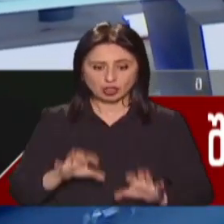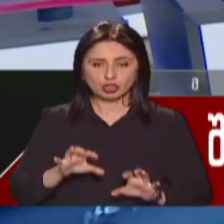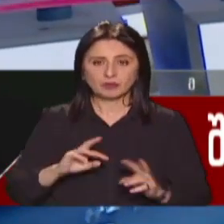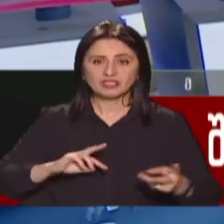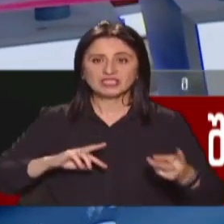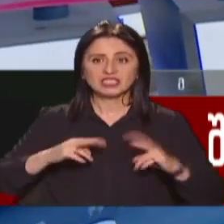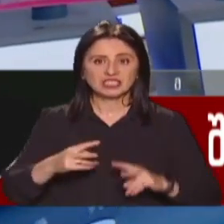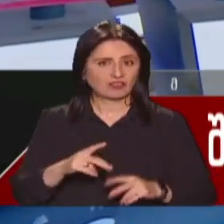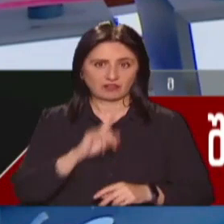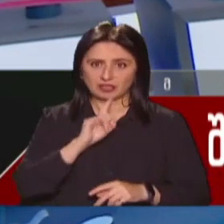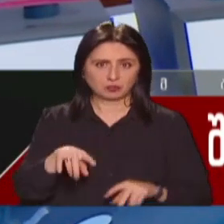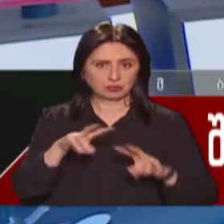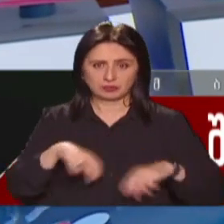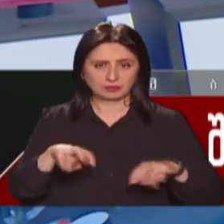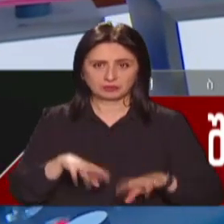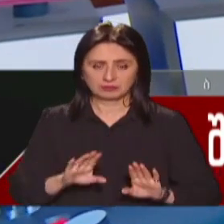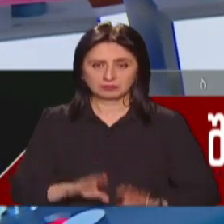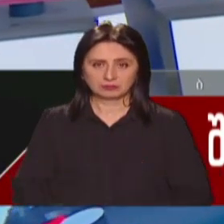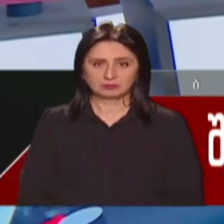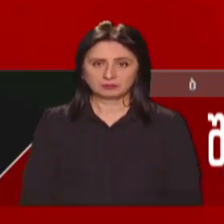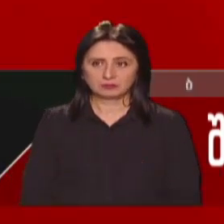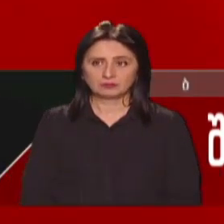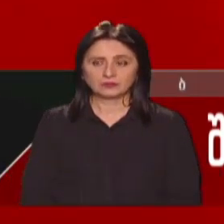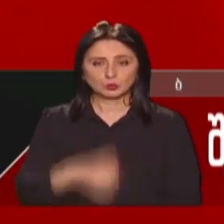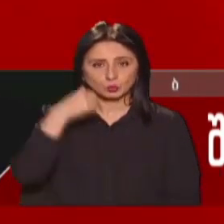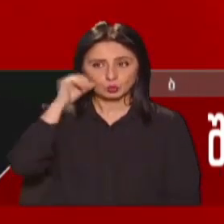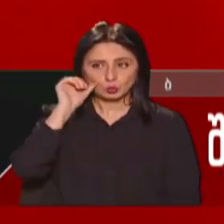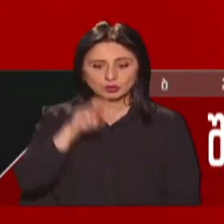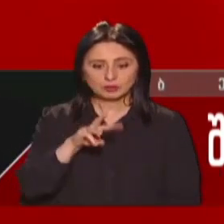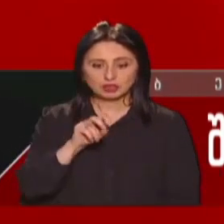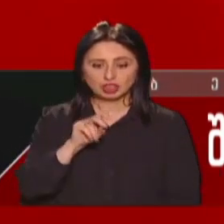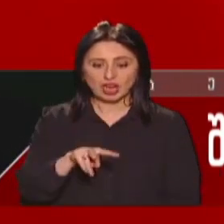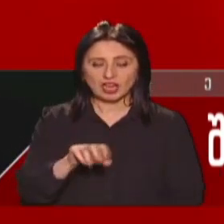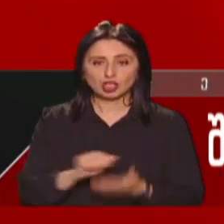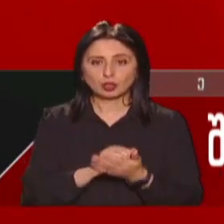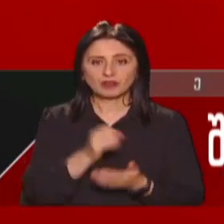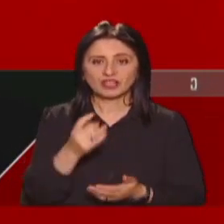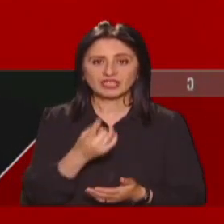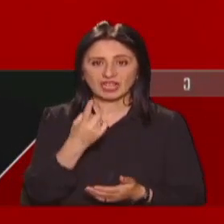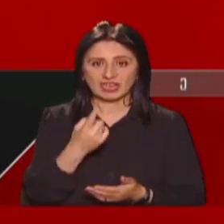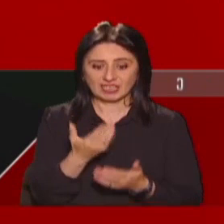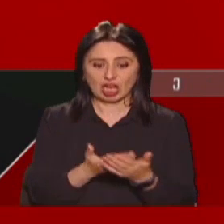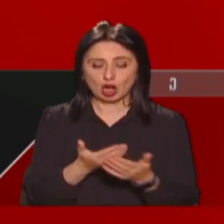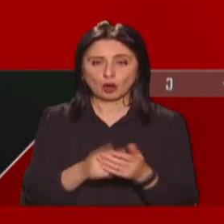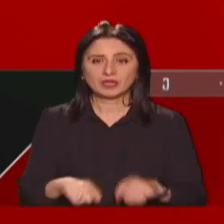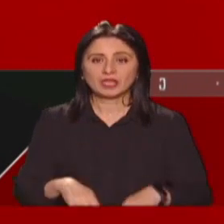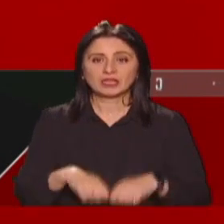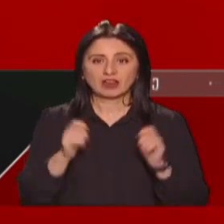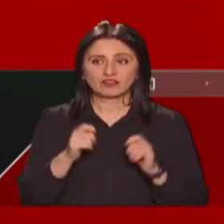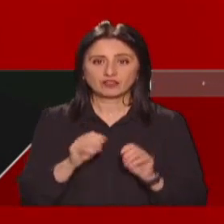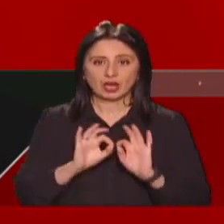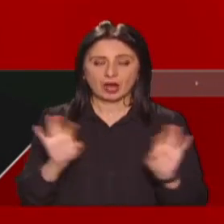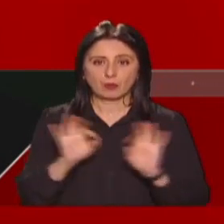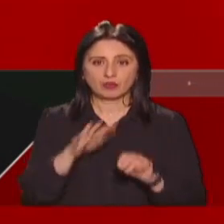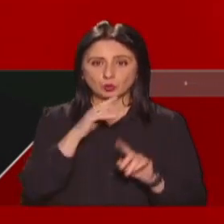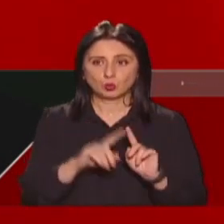საკანონმდებლო ცვლილება არ განიხილება. გუშინ მიშელის დოკუმენტის კიდევ ერთი რეკომენდაციის დარღვევა